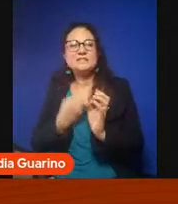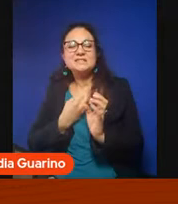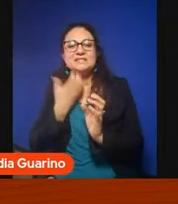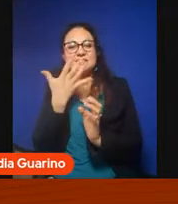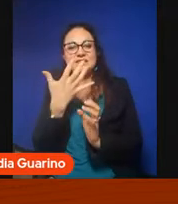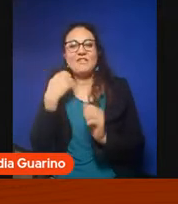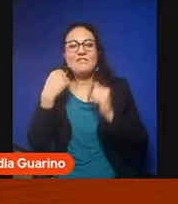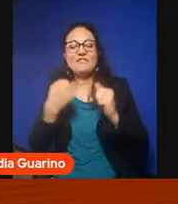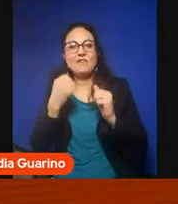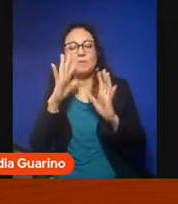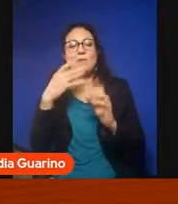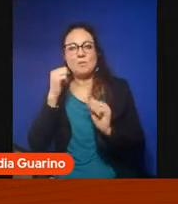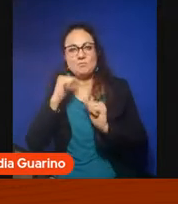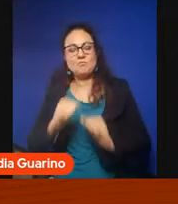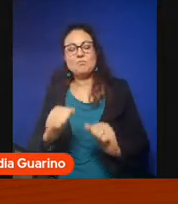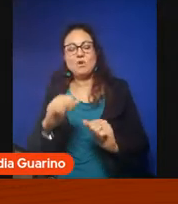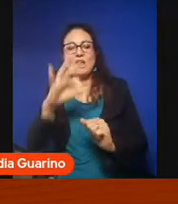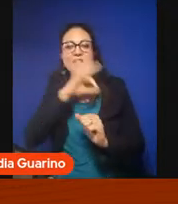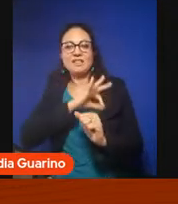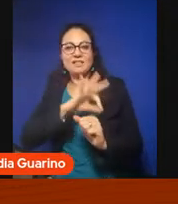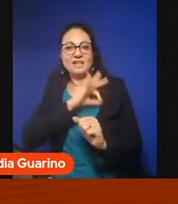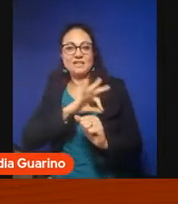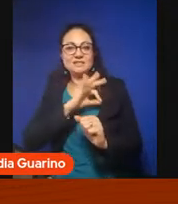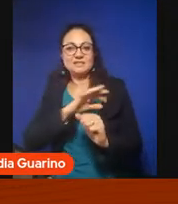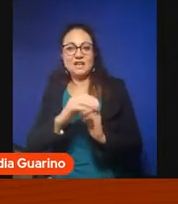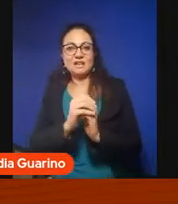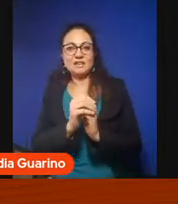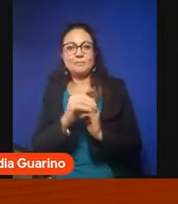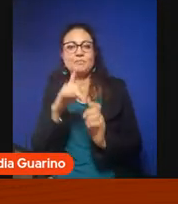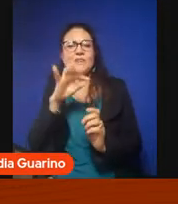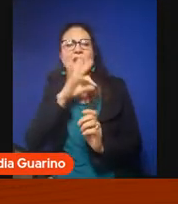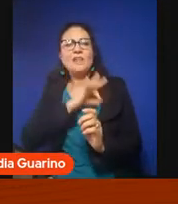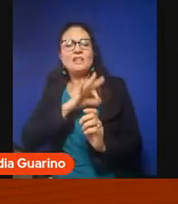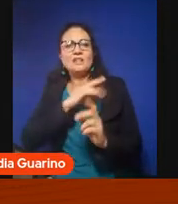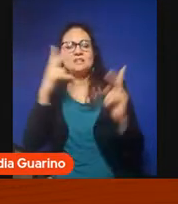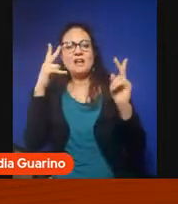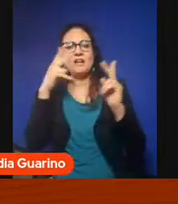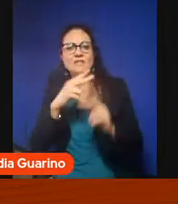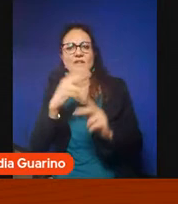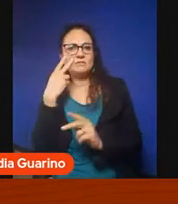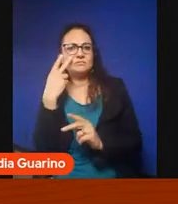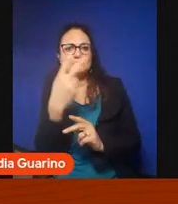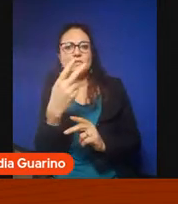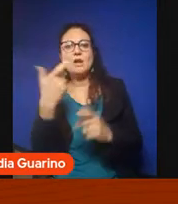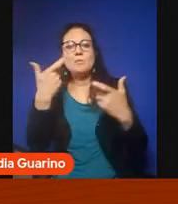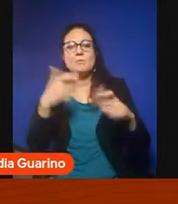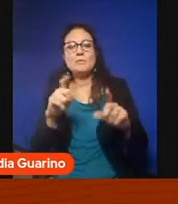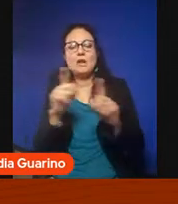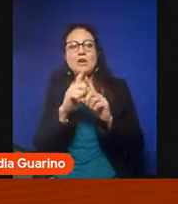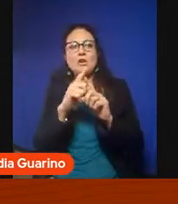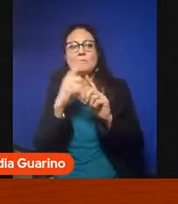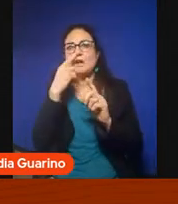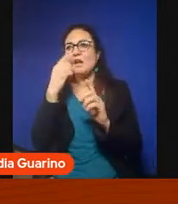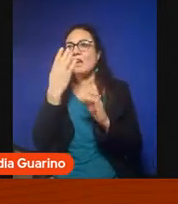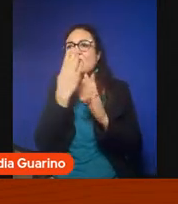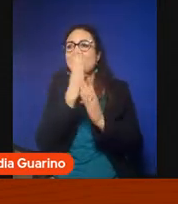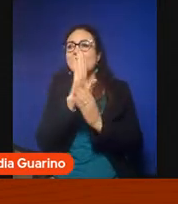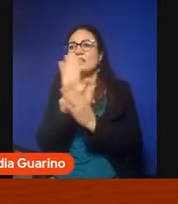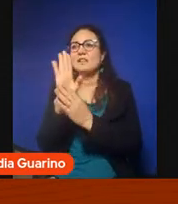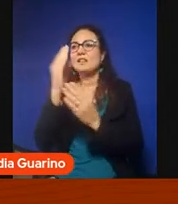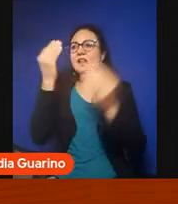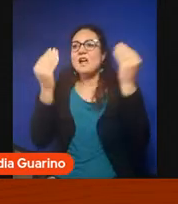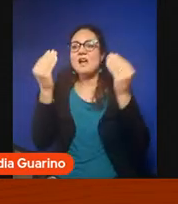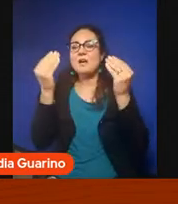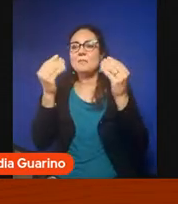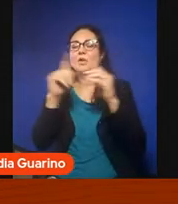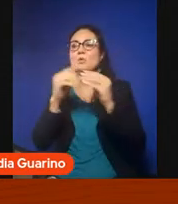essere interessante. È interessante notare che bisogna distinguere gli ambiti, se possiamo così dire, strutturali da